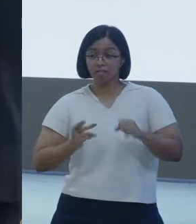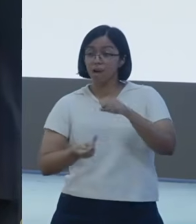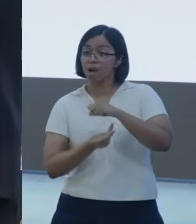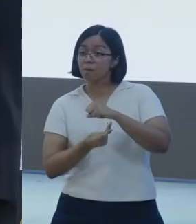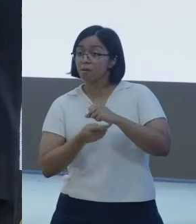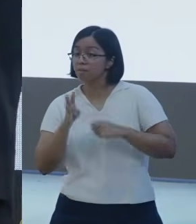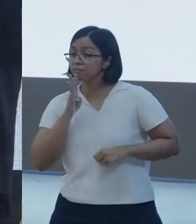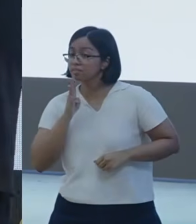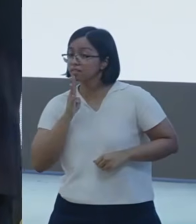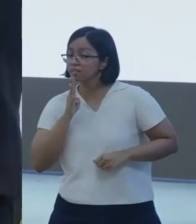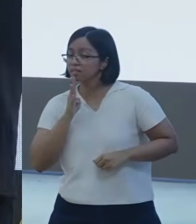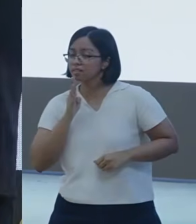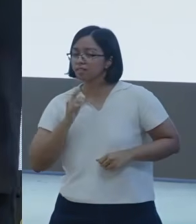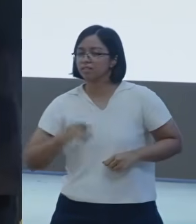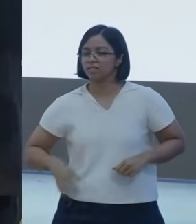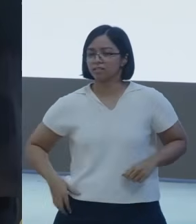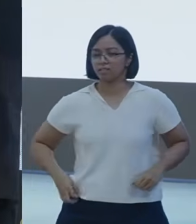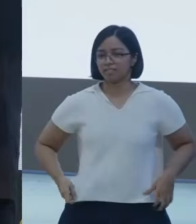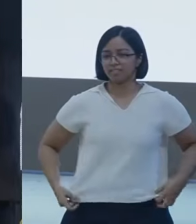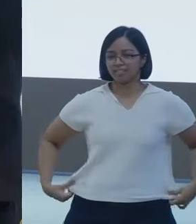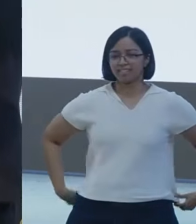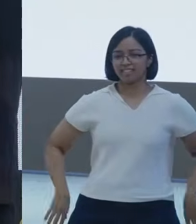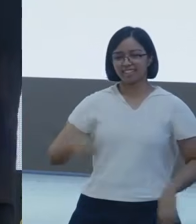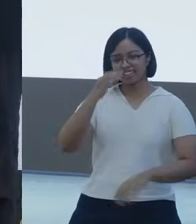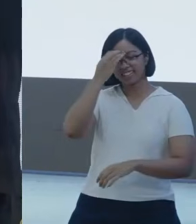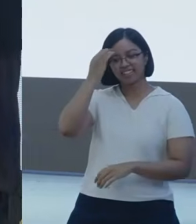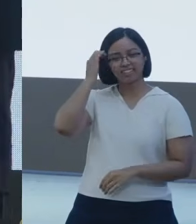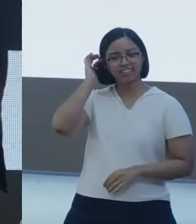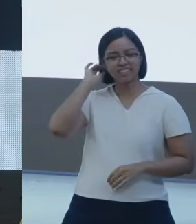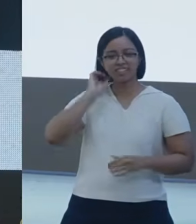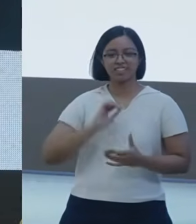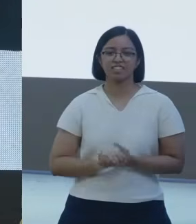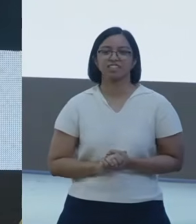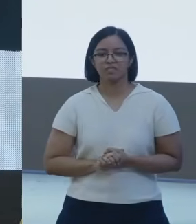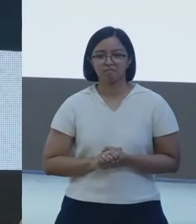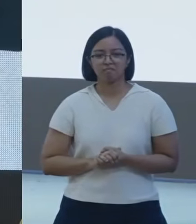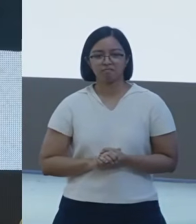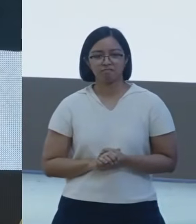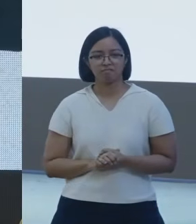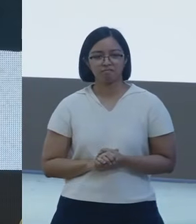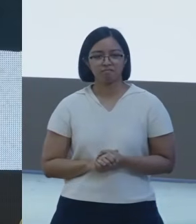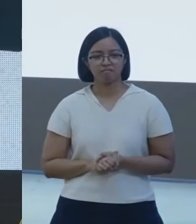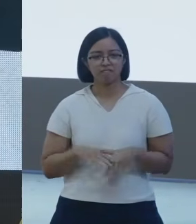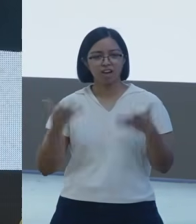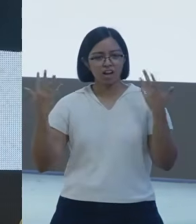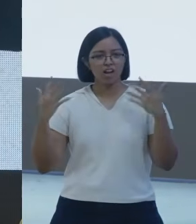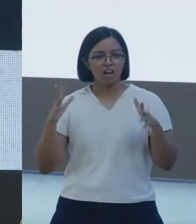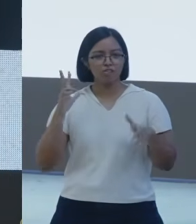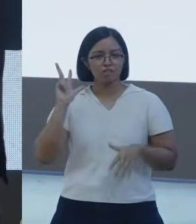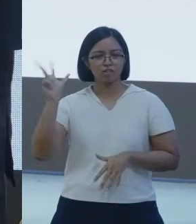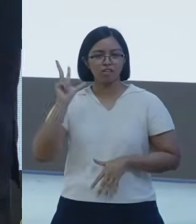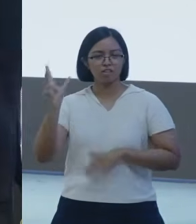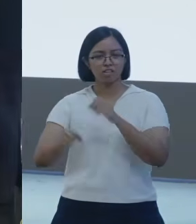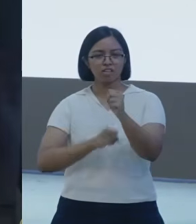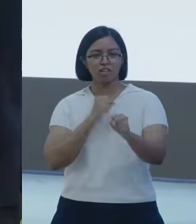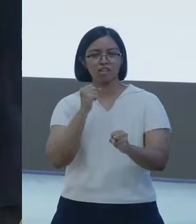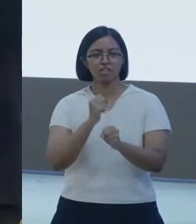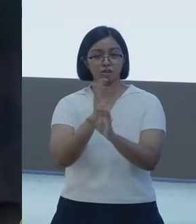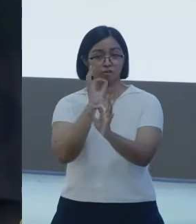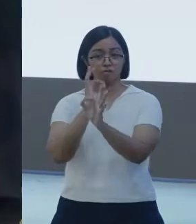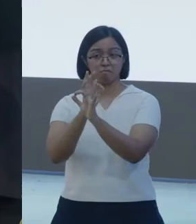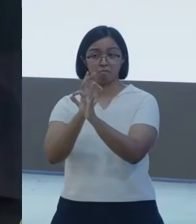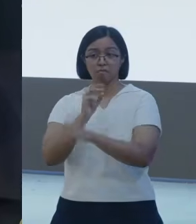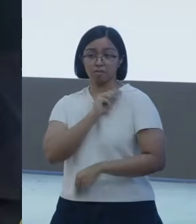Nung sinabi ni Pablo ito, malapit na matapos ang kanyang buhay, pagkatapos ng mga 30 years of faithful missionary work,